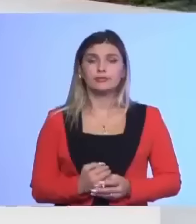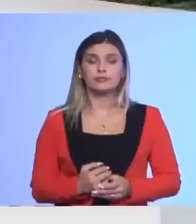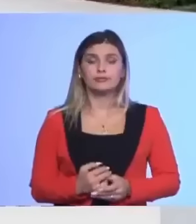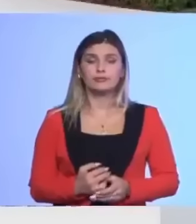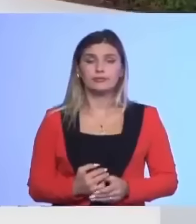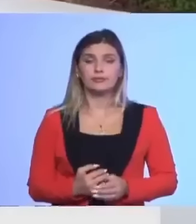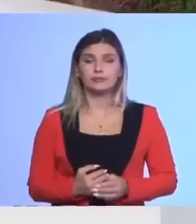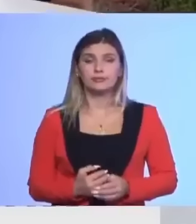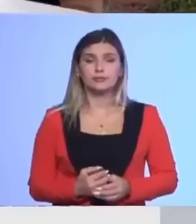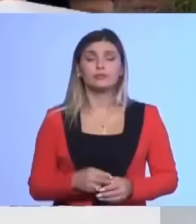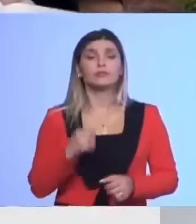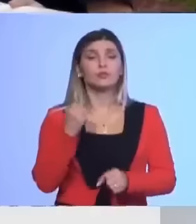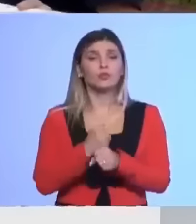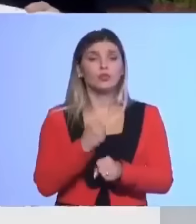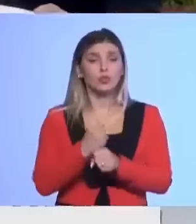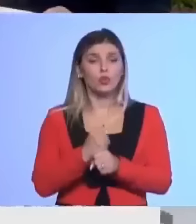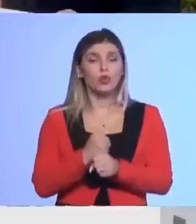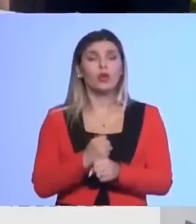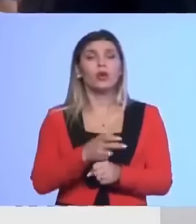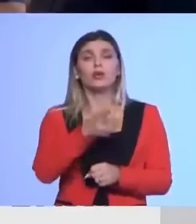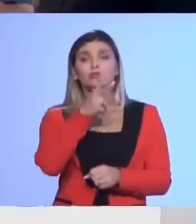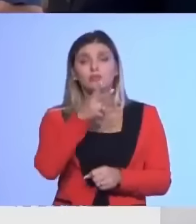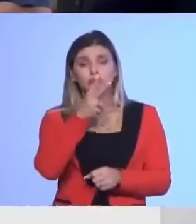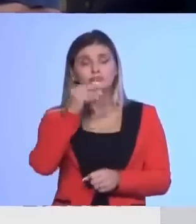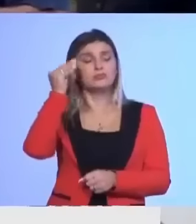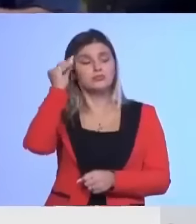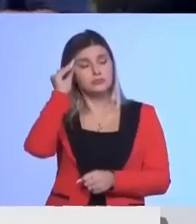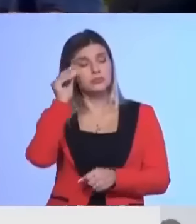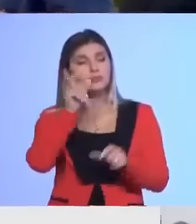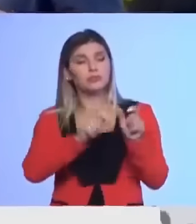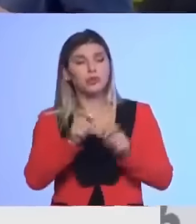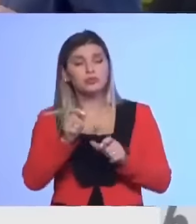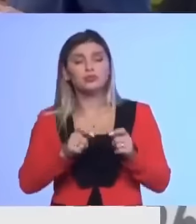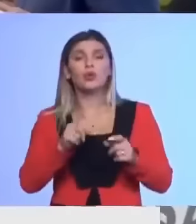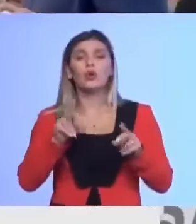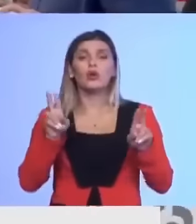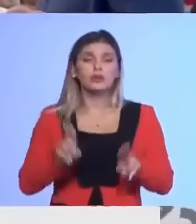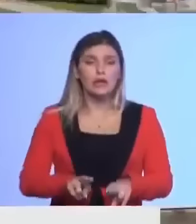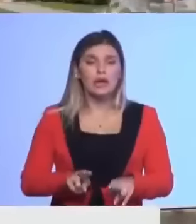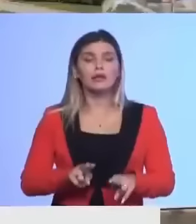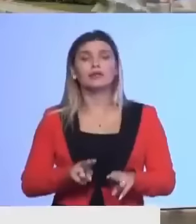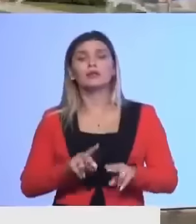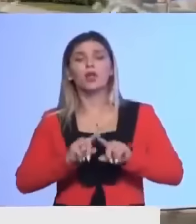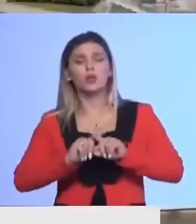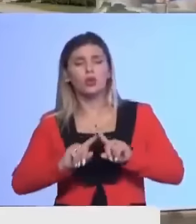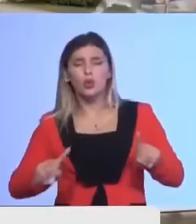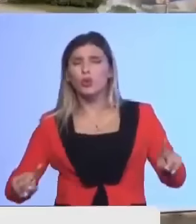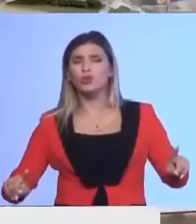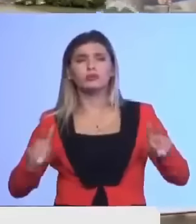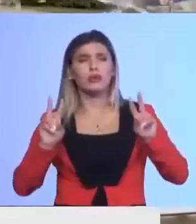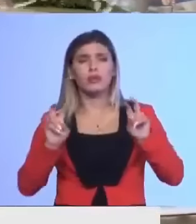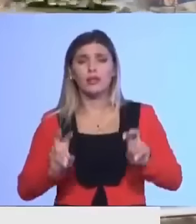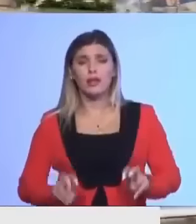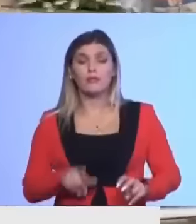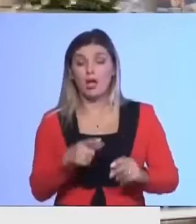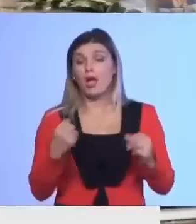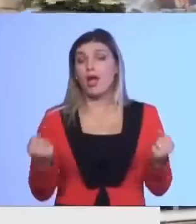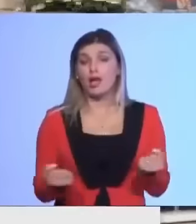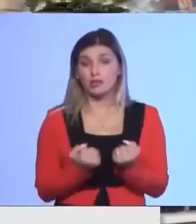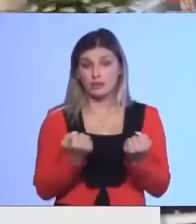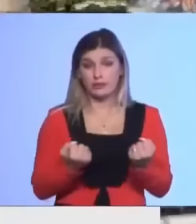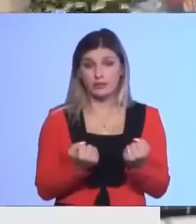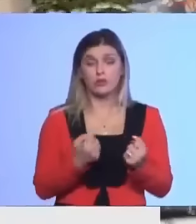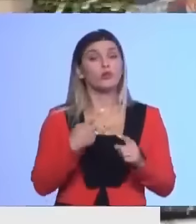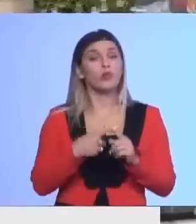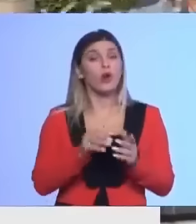Pavarësisht nëse po punojnë për pajtim, kujtim të viktimave dhe të vërtetën apo thjesht për drejtësi, aktivistët dhe gazetarët e pavarur në